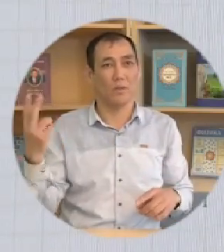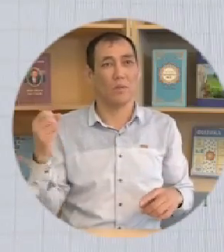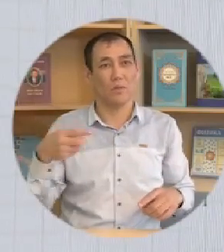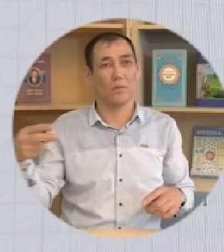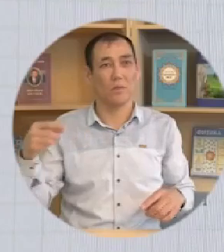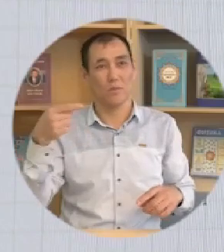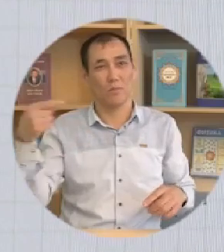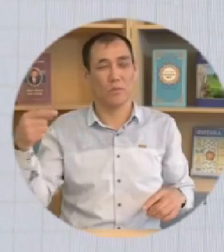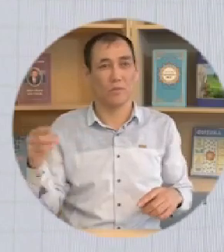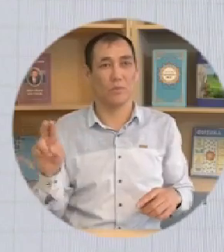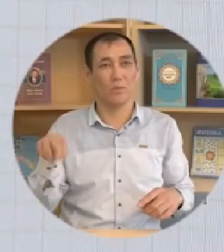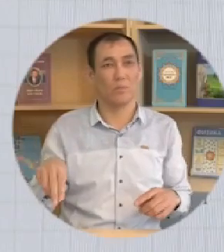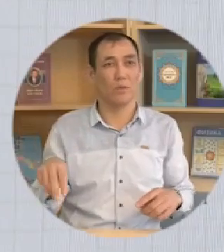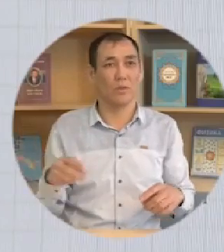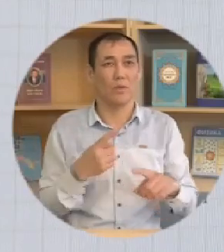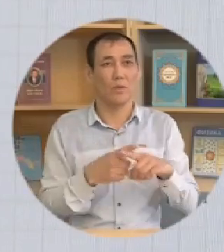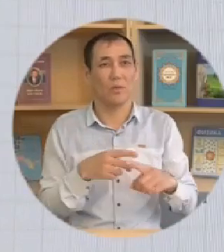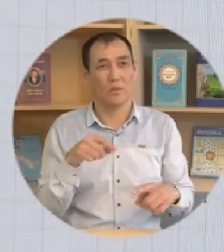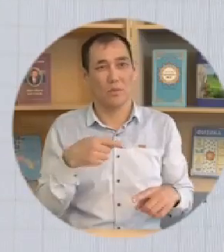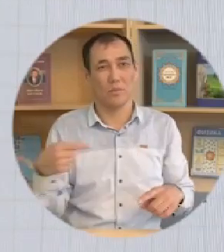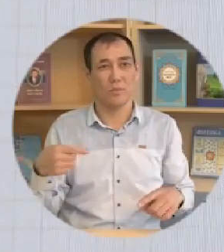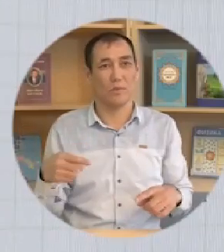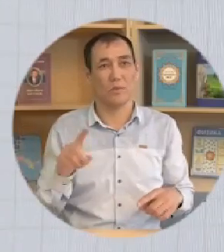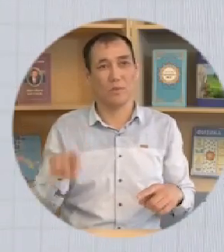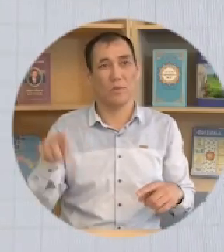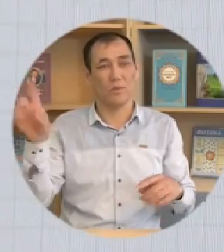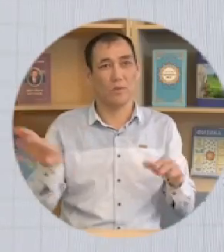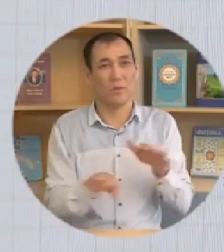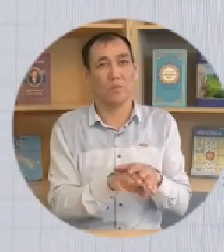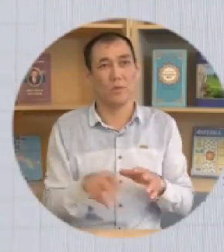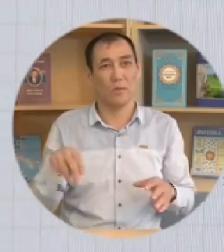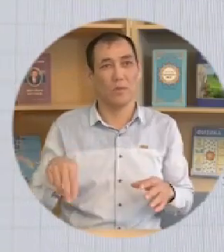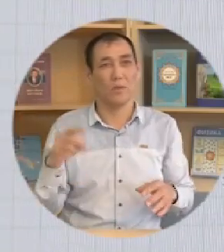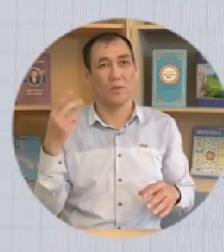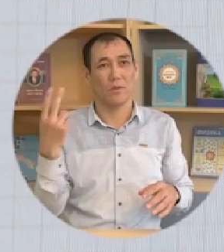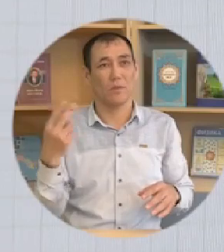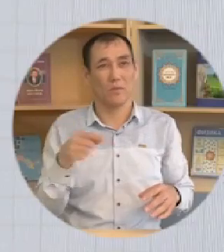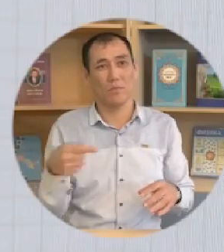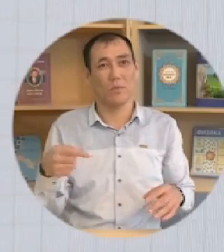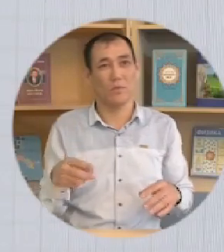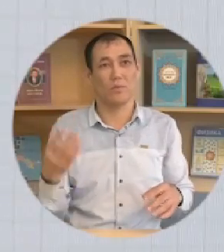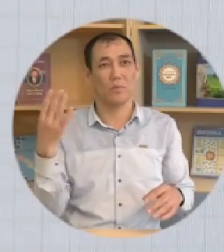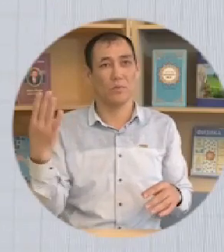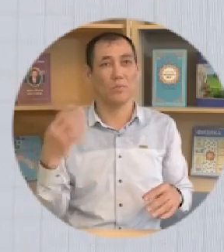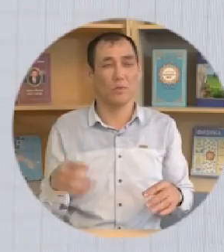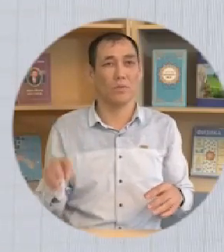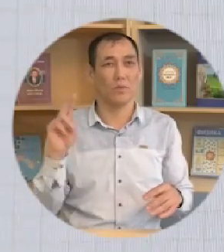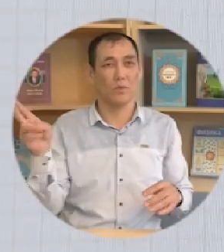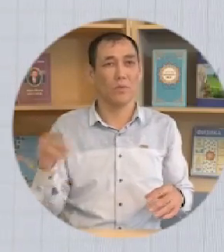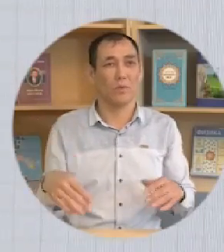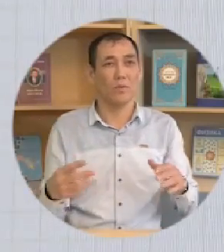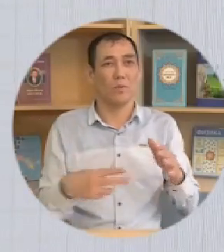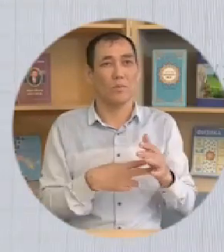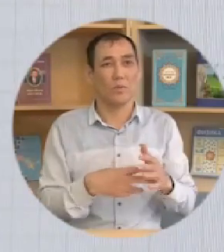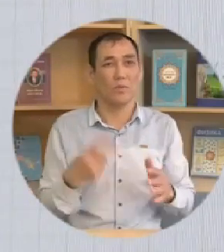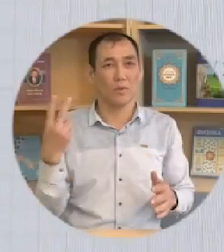p қосу алу, корен астында p квадрат минус 4q бөлінген 2.